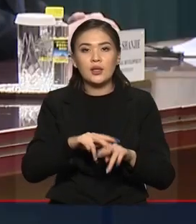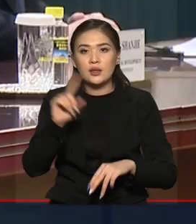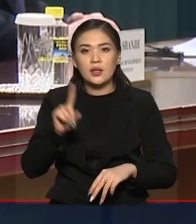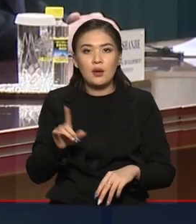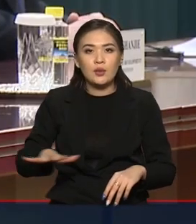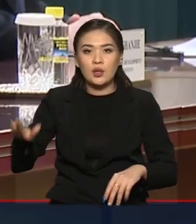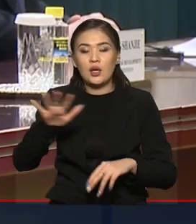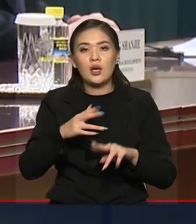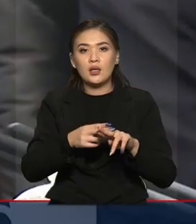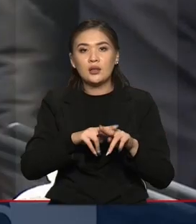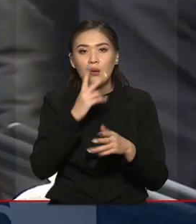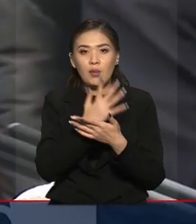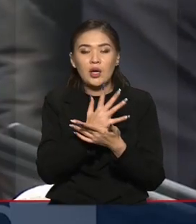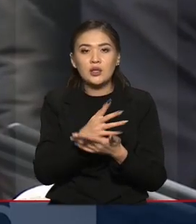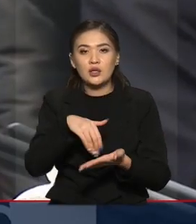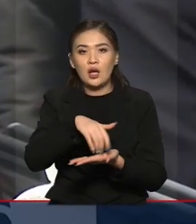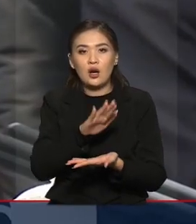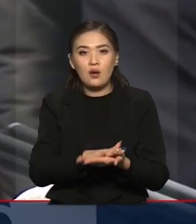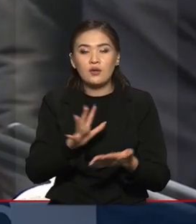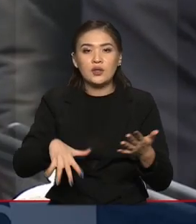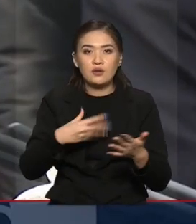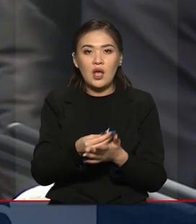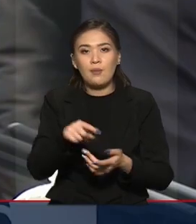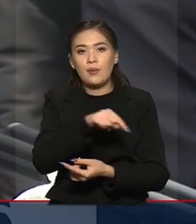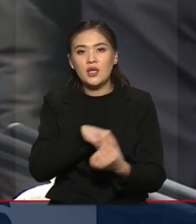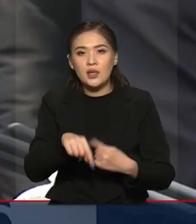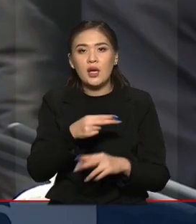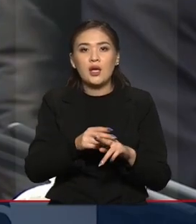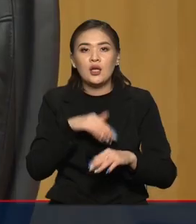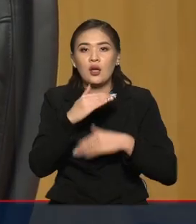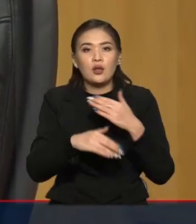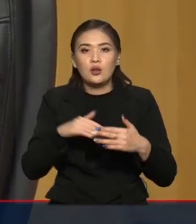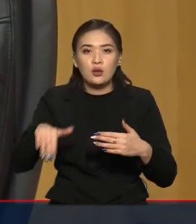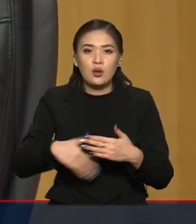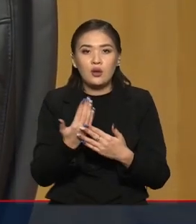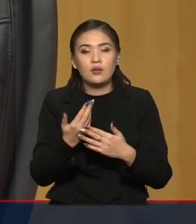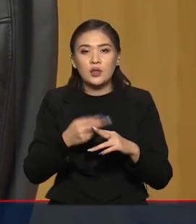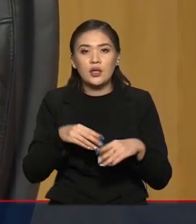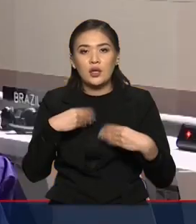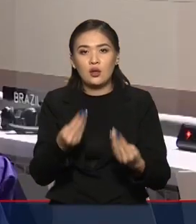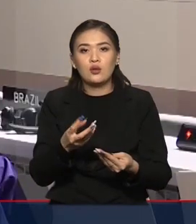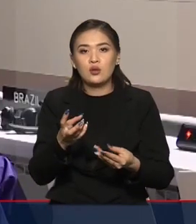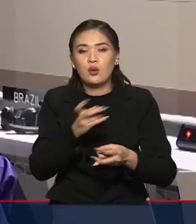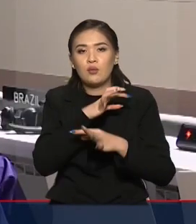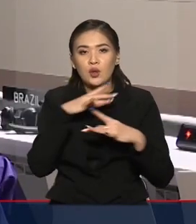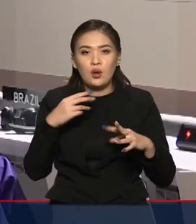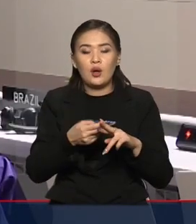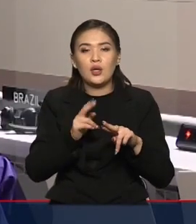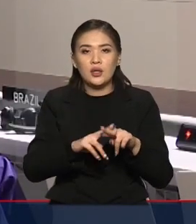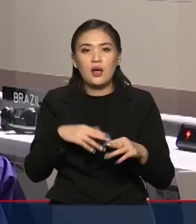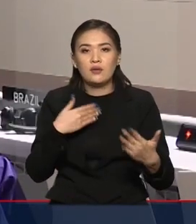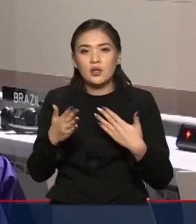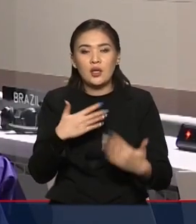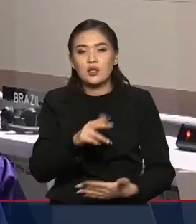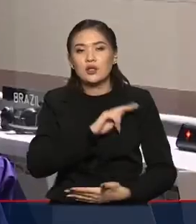партнеров. Широкие возможности в торговле, инвестициях, бизнесе и инновациях дают неограниченные перспективы взаимного